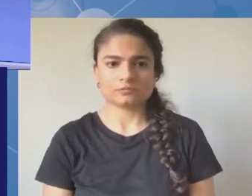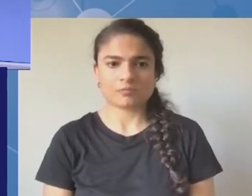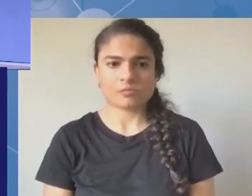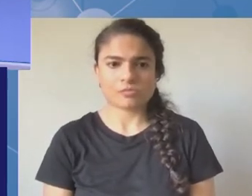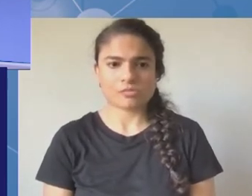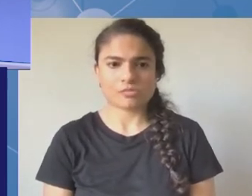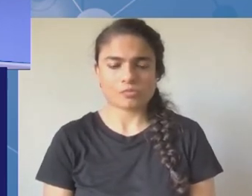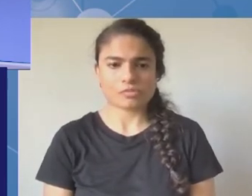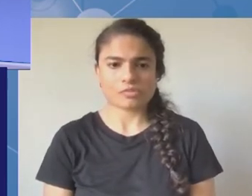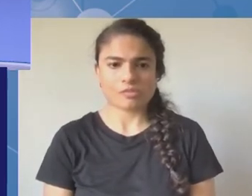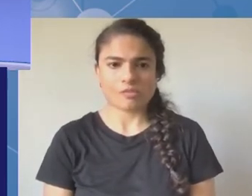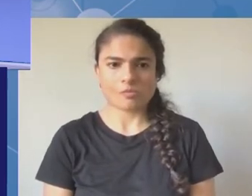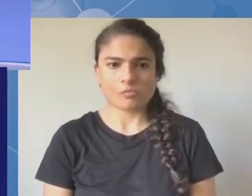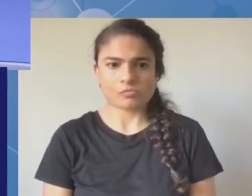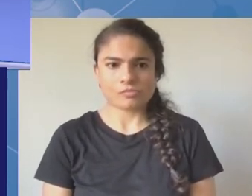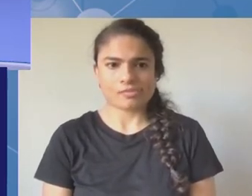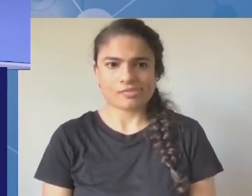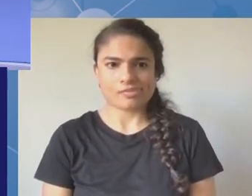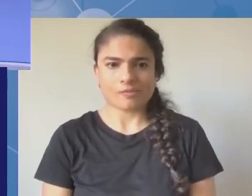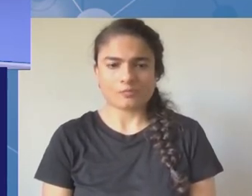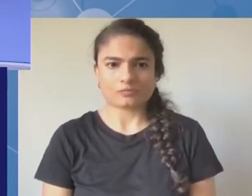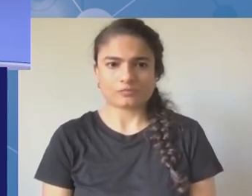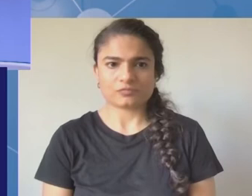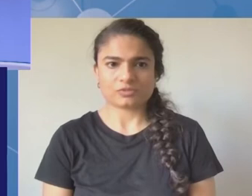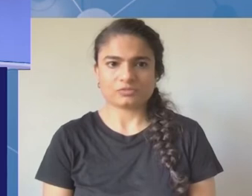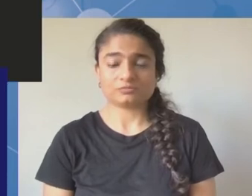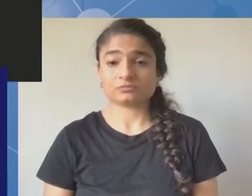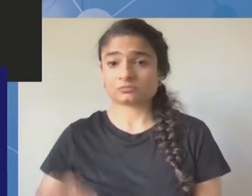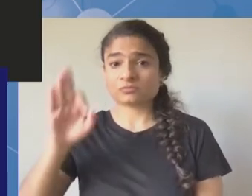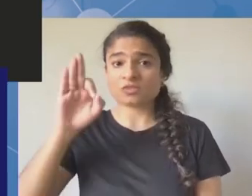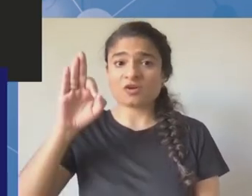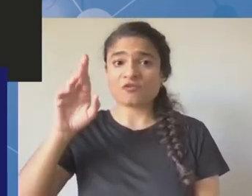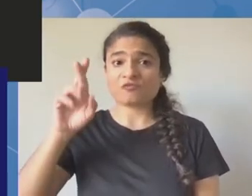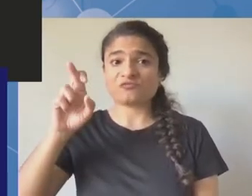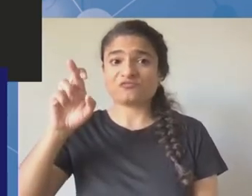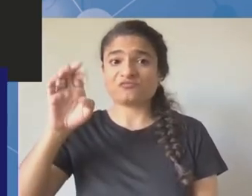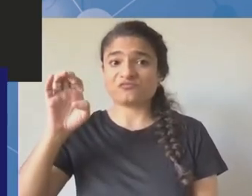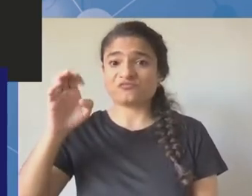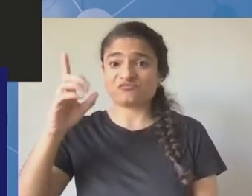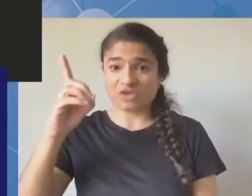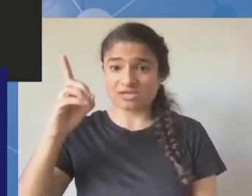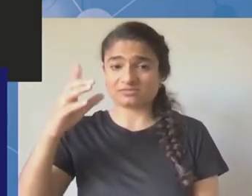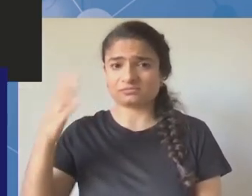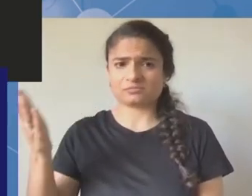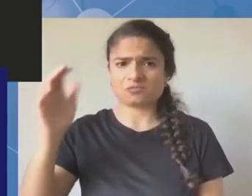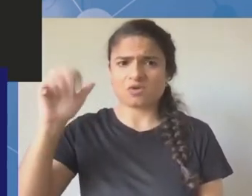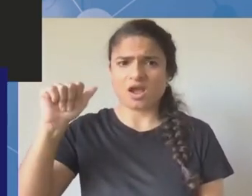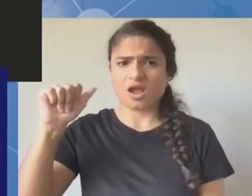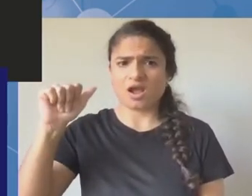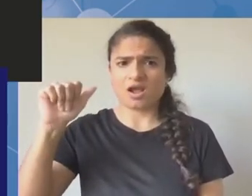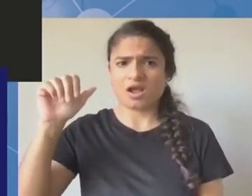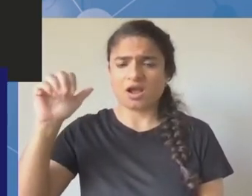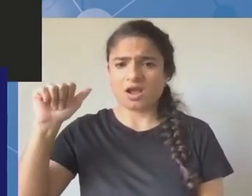مساء الخير، أرحب الجميع. أشكر لرئيس الجلسة على إعطاء الصوت.